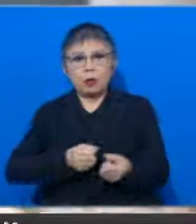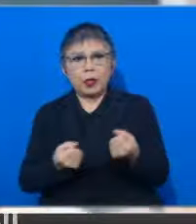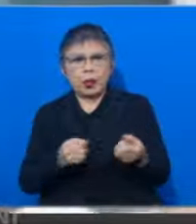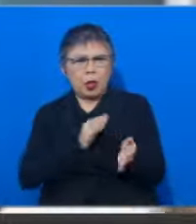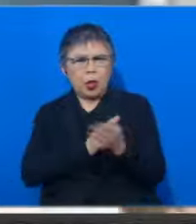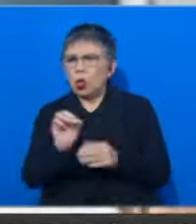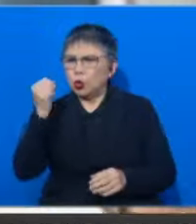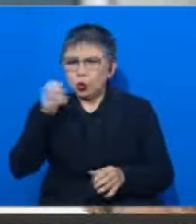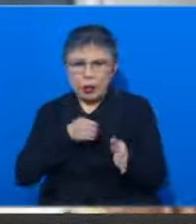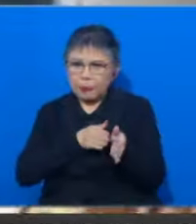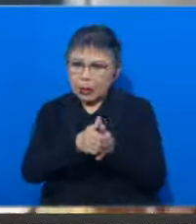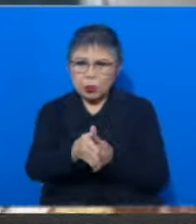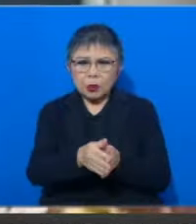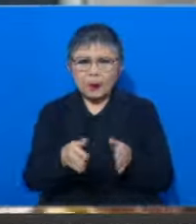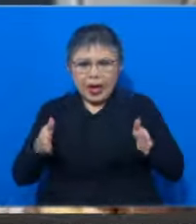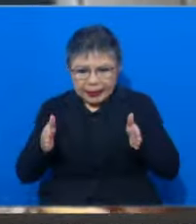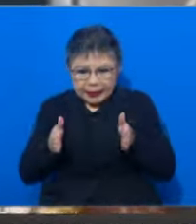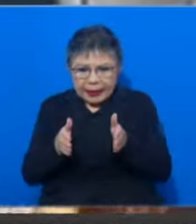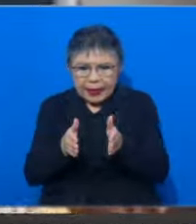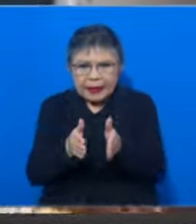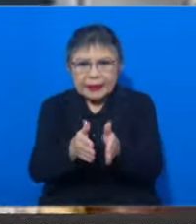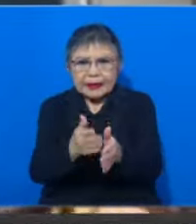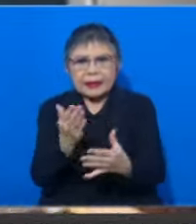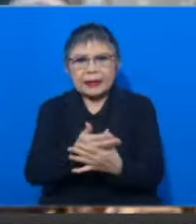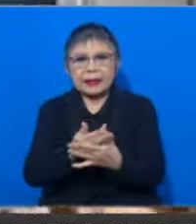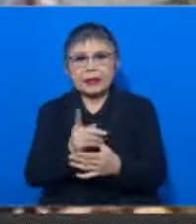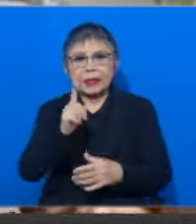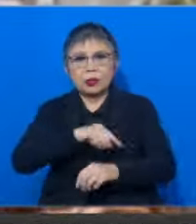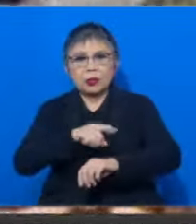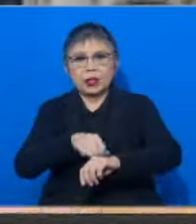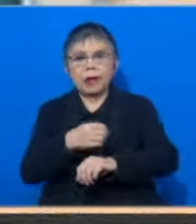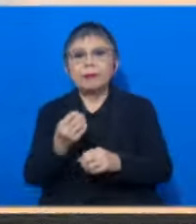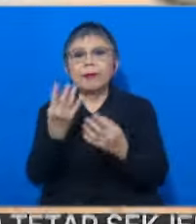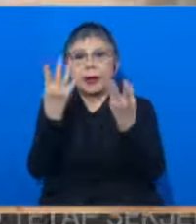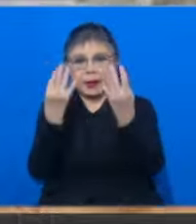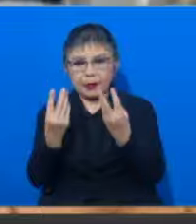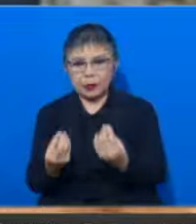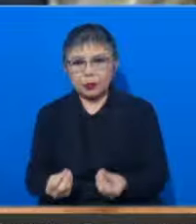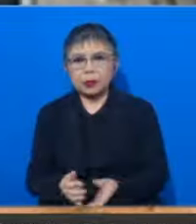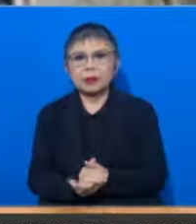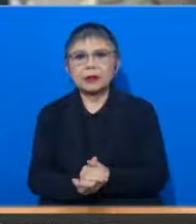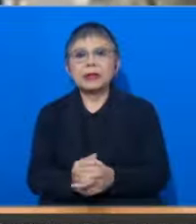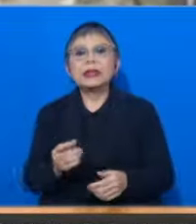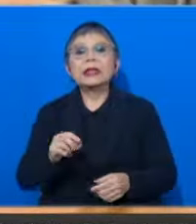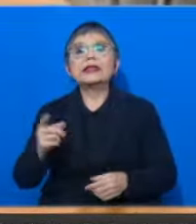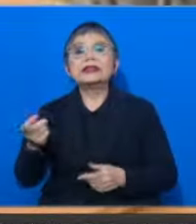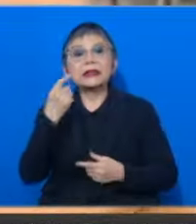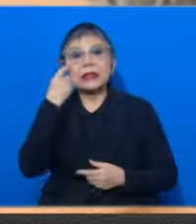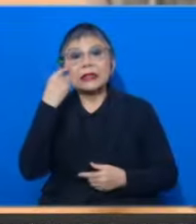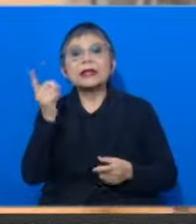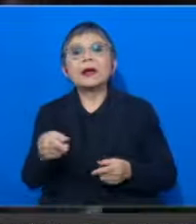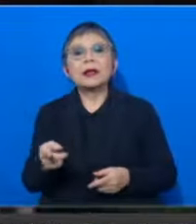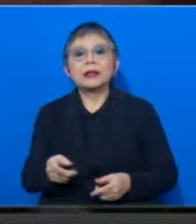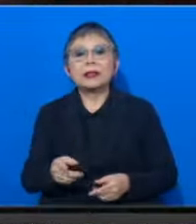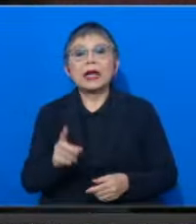masuk ke lokasi kejadian lantaran akses jalan yang sempit. Setelah satu jam, api akhirnya bisa dipadamkan. Saksi menyebut kebakaran diduga terjadi